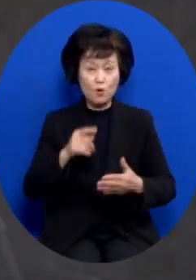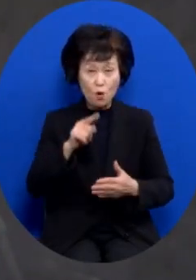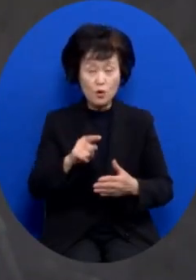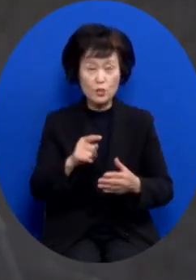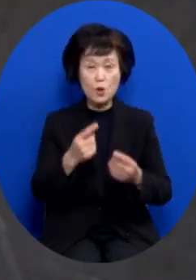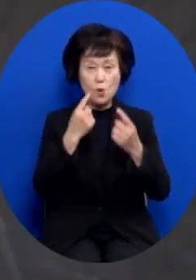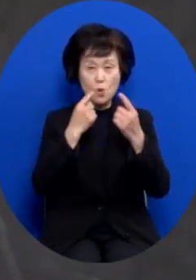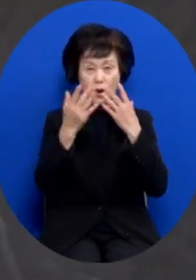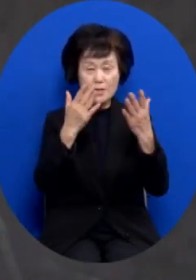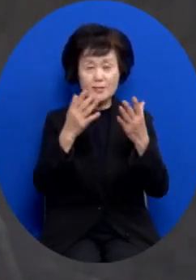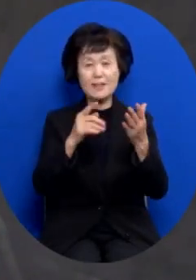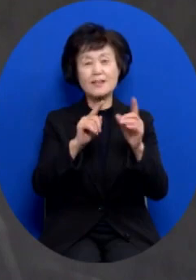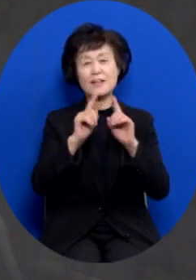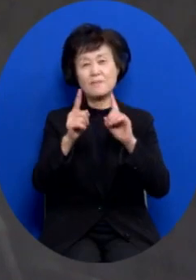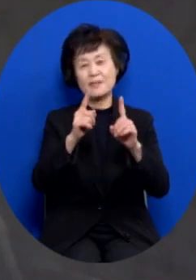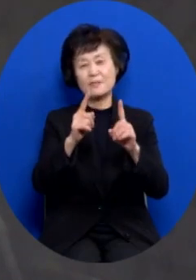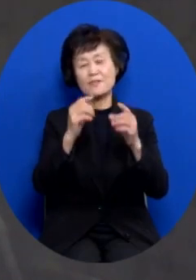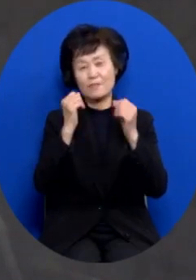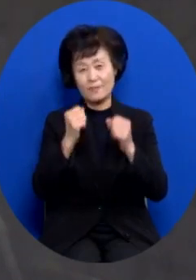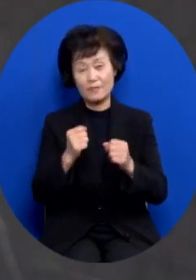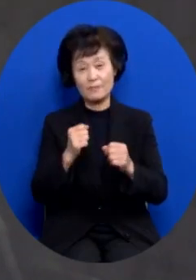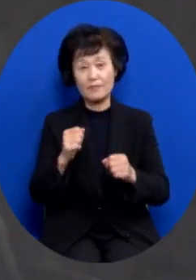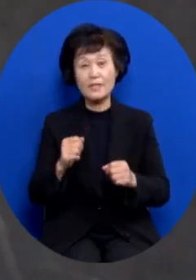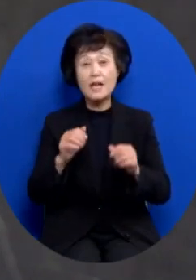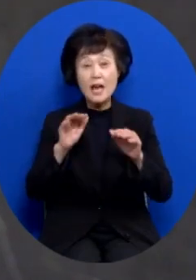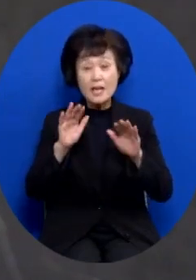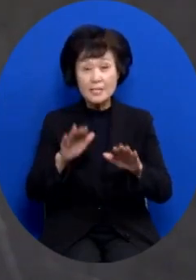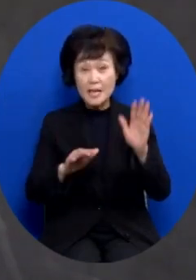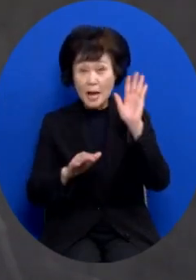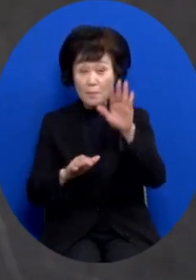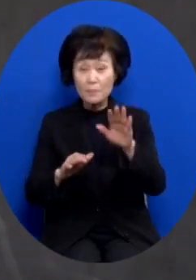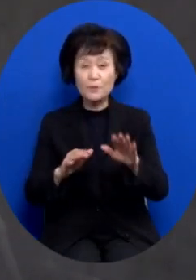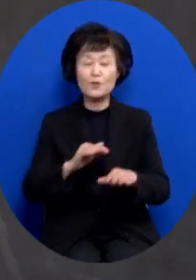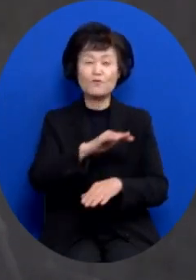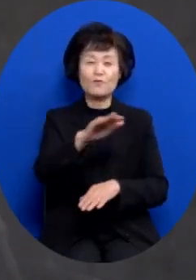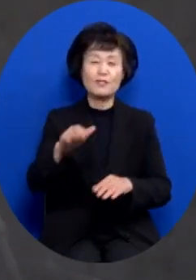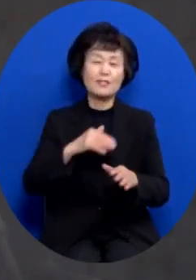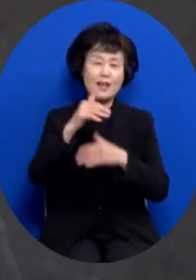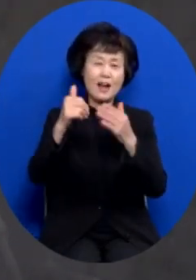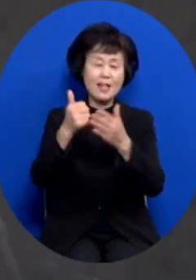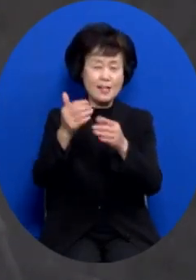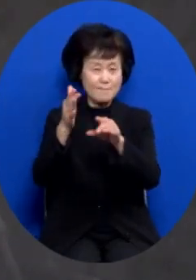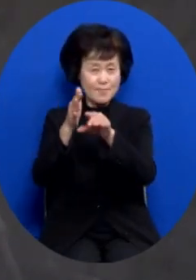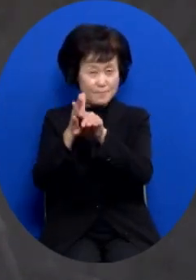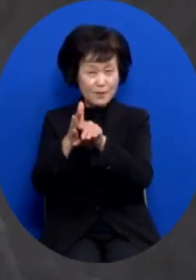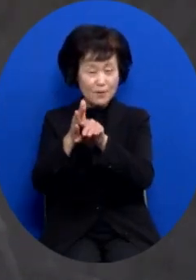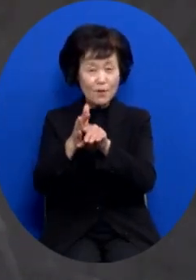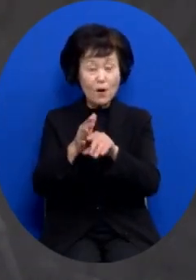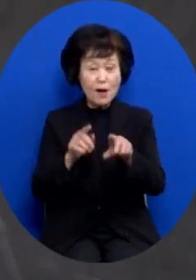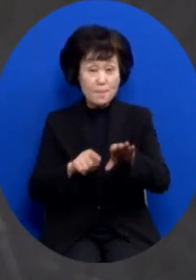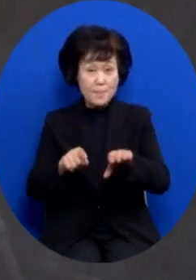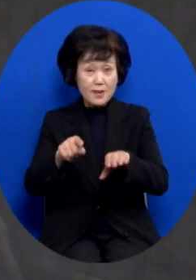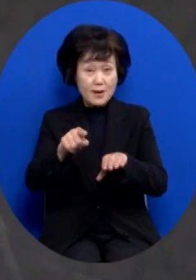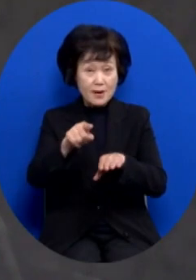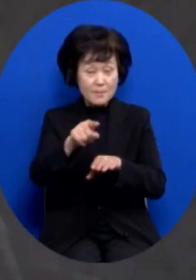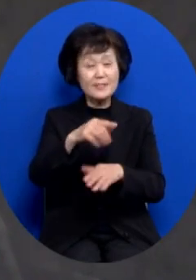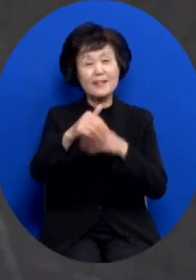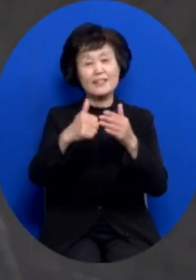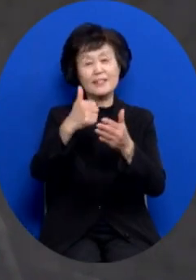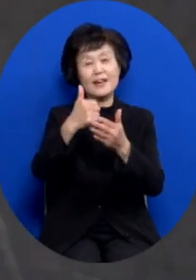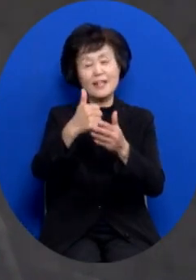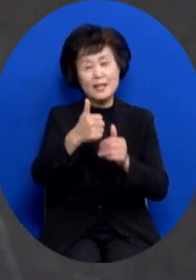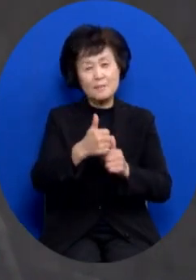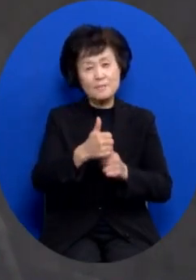말씀하셨습니다 이제 얼마든지 우리는 하나님을 신뢰하고 앞서가는 그분을 따라갈